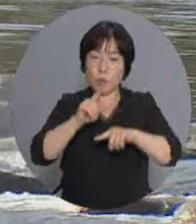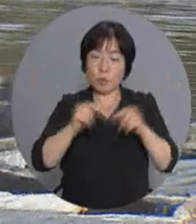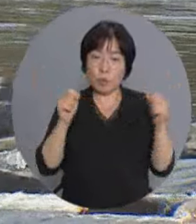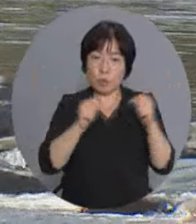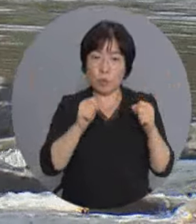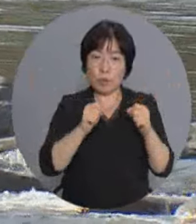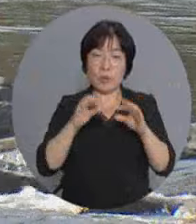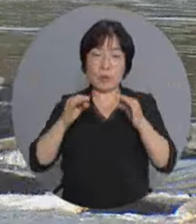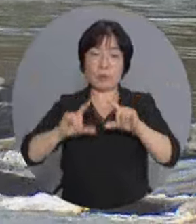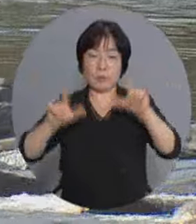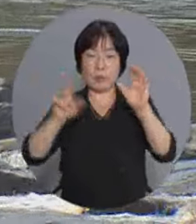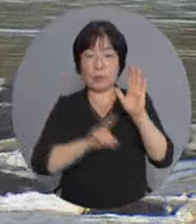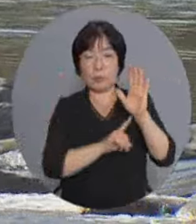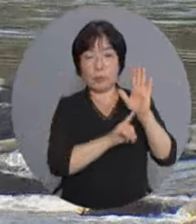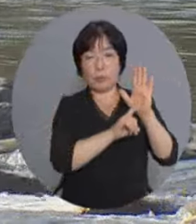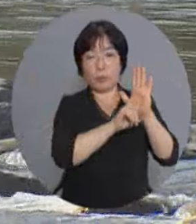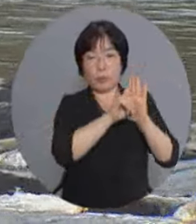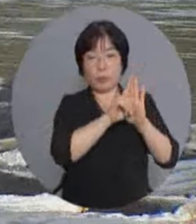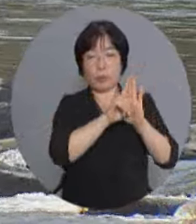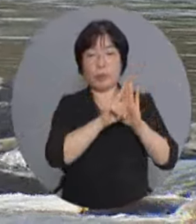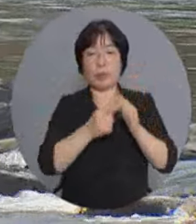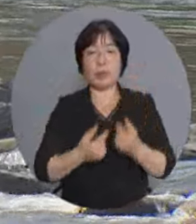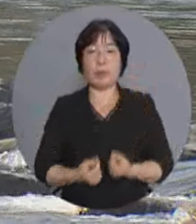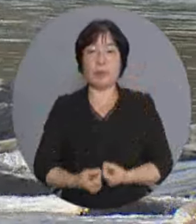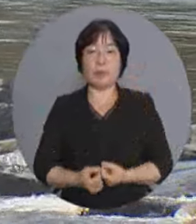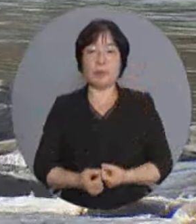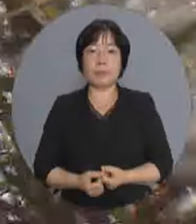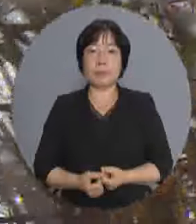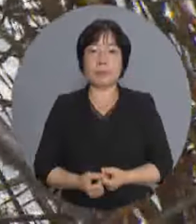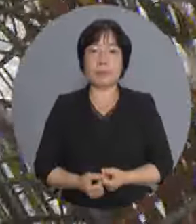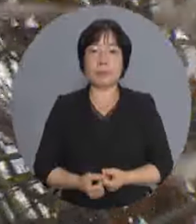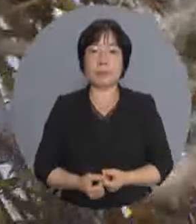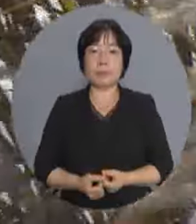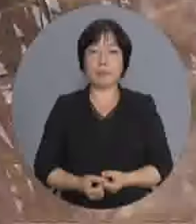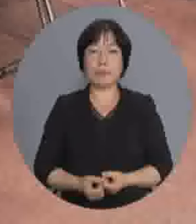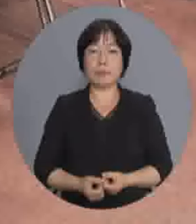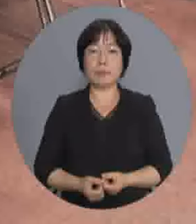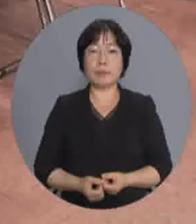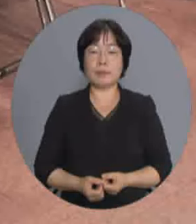춥다가 금요일부터 다시 평년 기온을 되찾겠습니다.